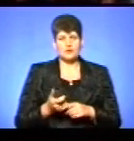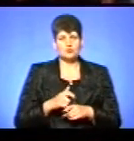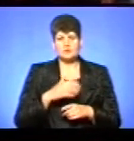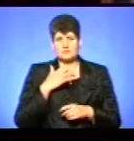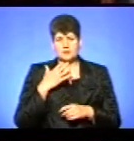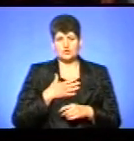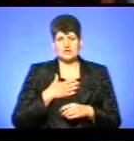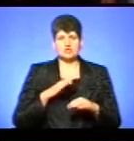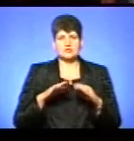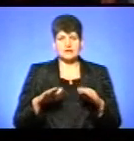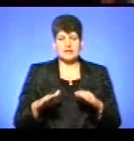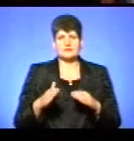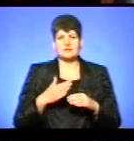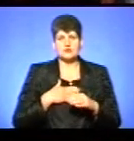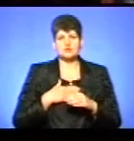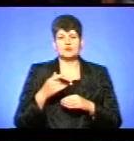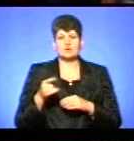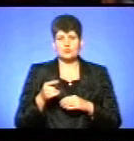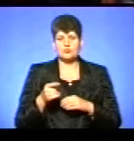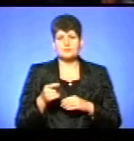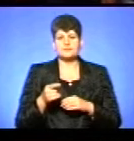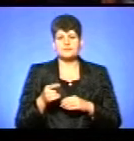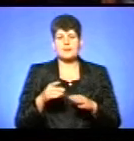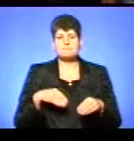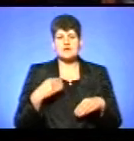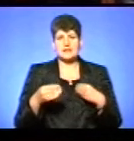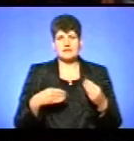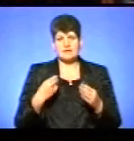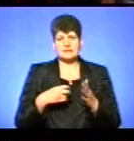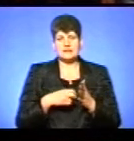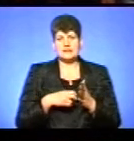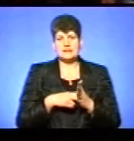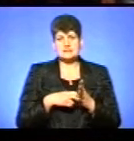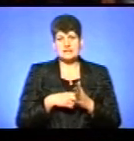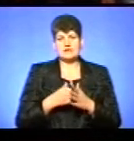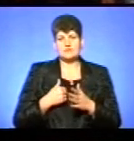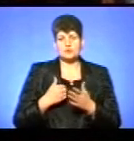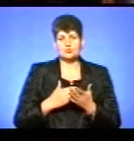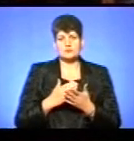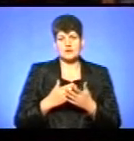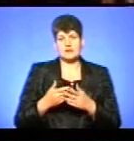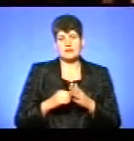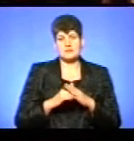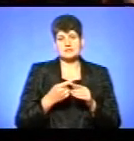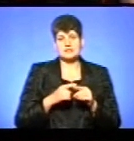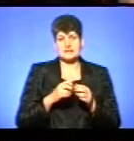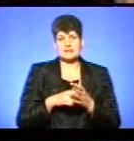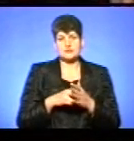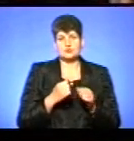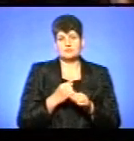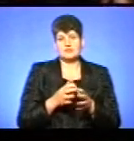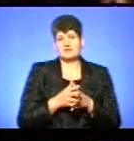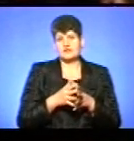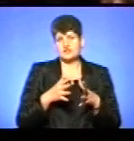зі всіх шкіл в нашому Тернополі передавали листи для військовослужбовців, і ми на базі цих листів зробили таку